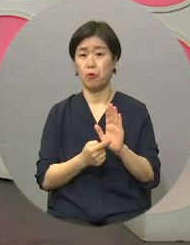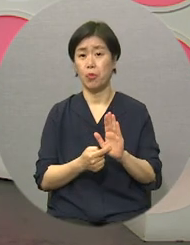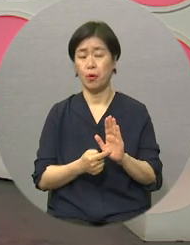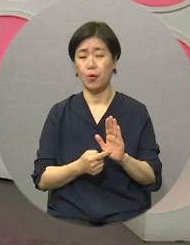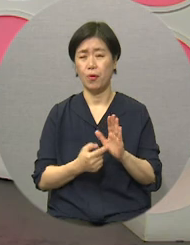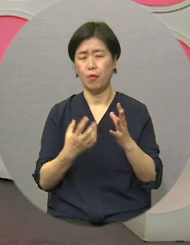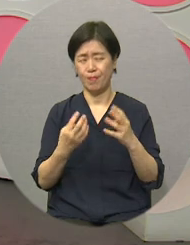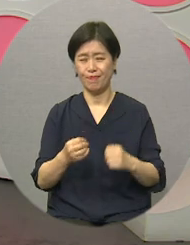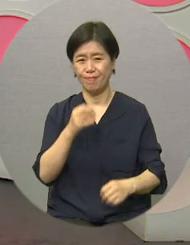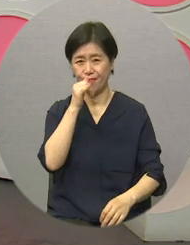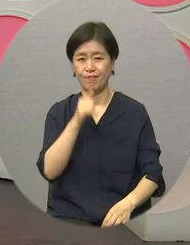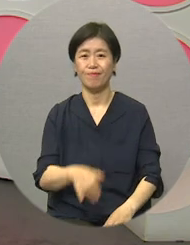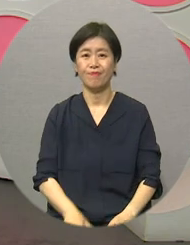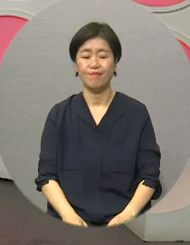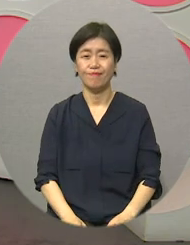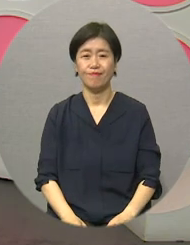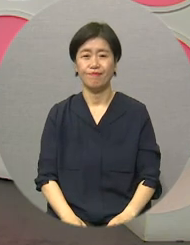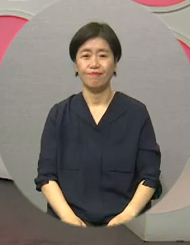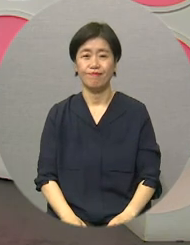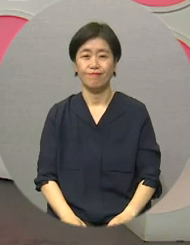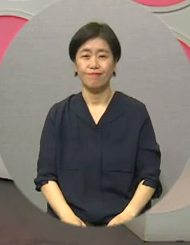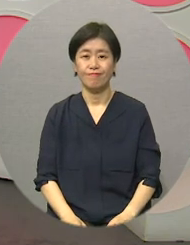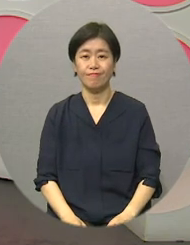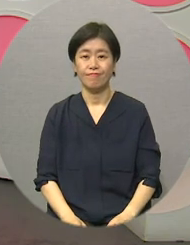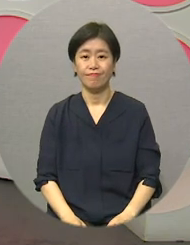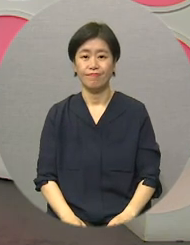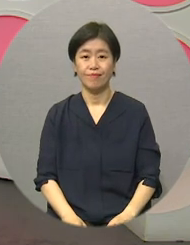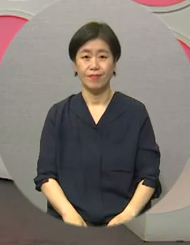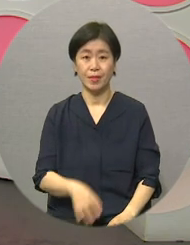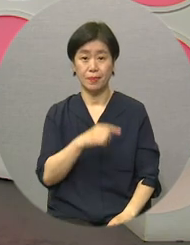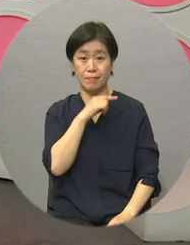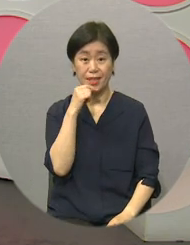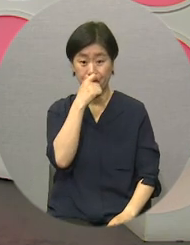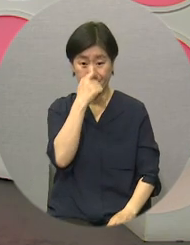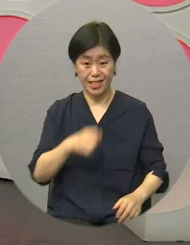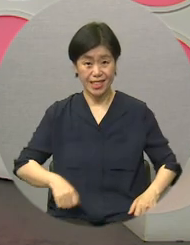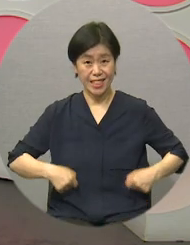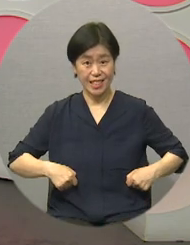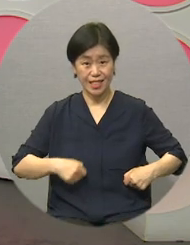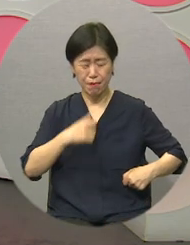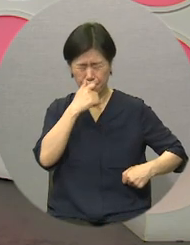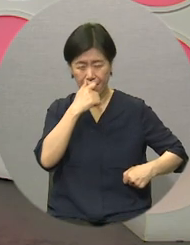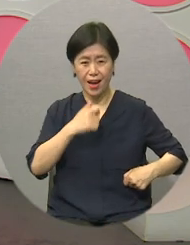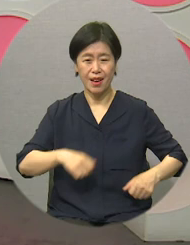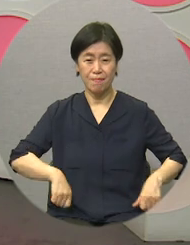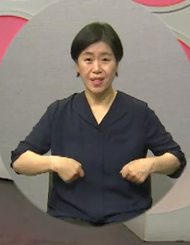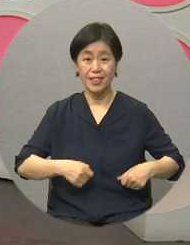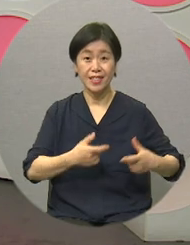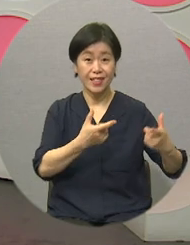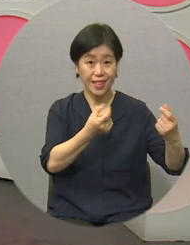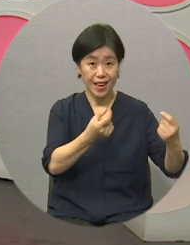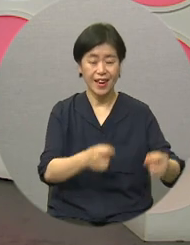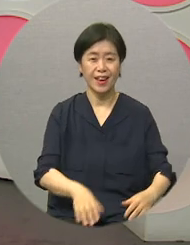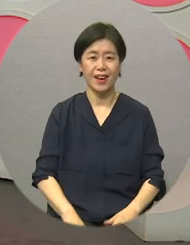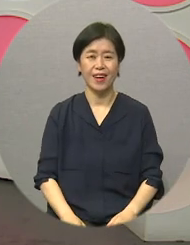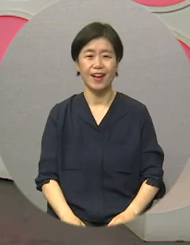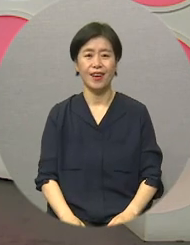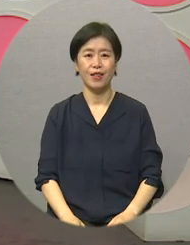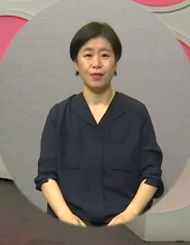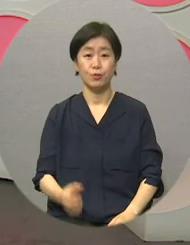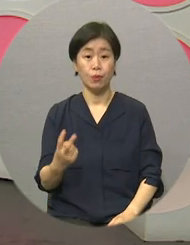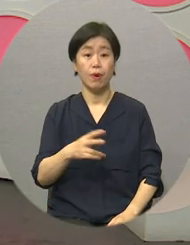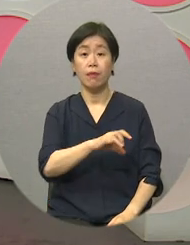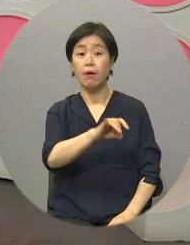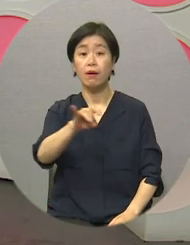것도 그럼요 굉장히 임팩트 있는 거 같아요 아까 빨간 바지 우리 이영자 님도 그렇고 조성실 님도